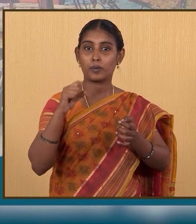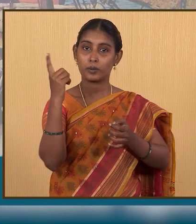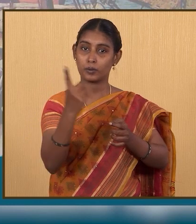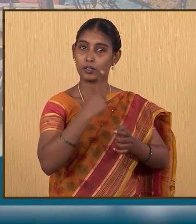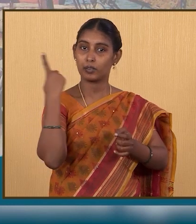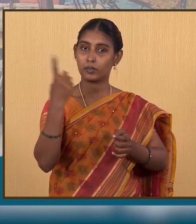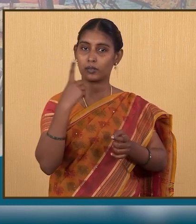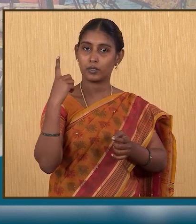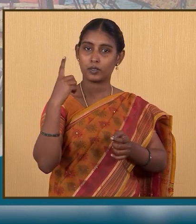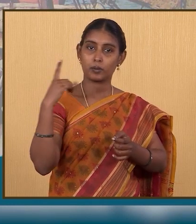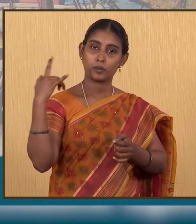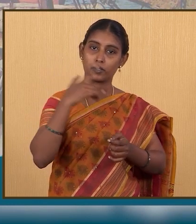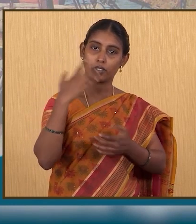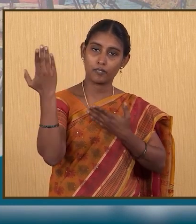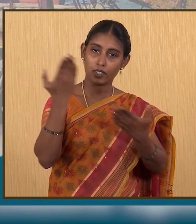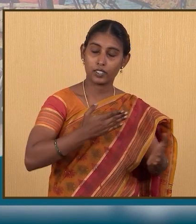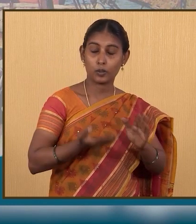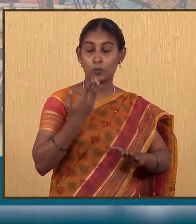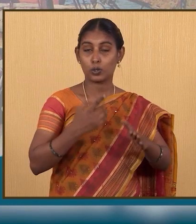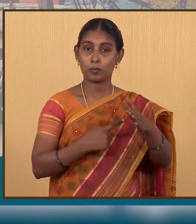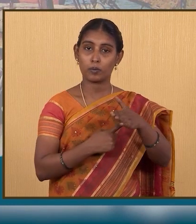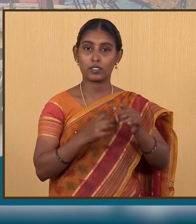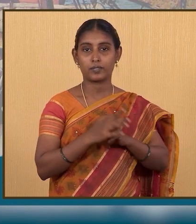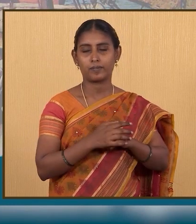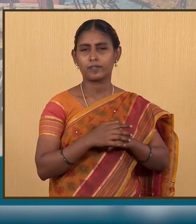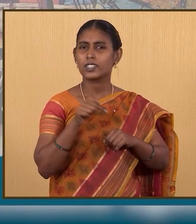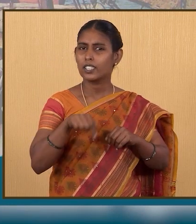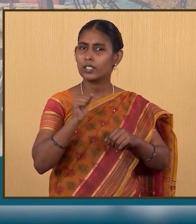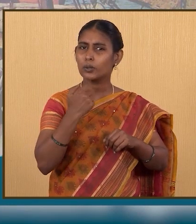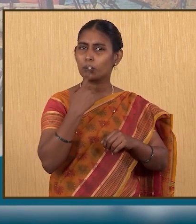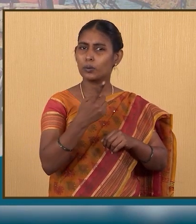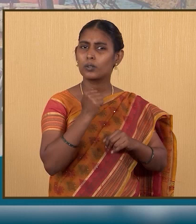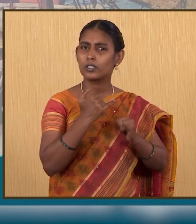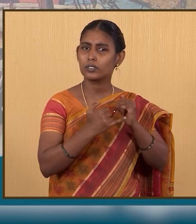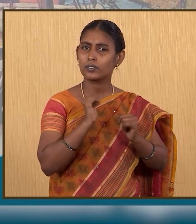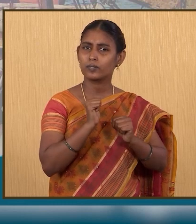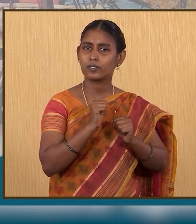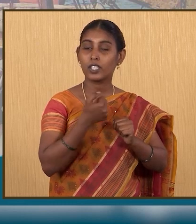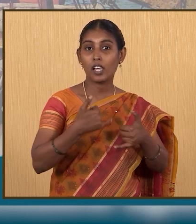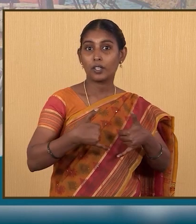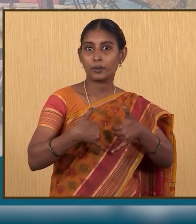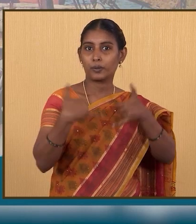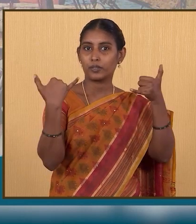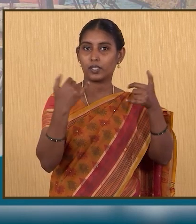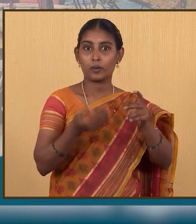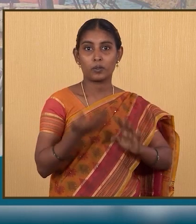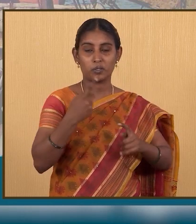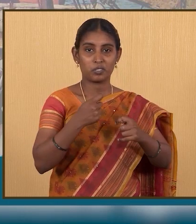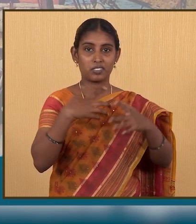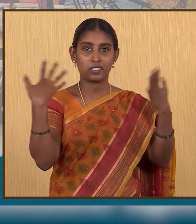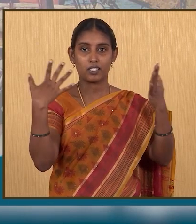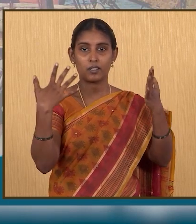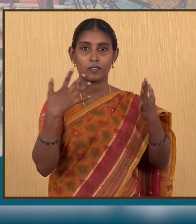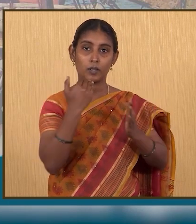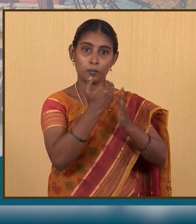மார்க்கோ போலோவோட பயண குறிப்புகள் மிகவும் முக்கியமானது. இதில் என்ன சொல்லியிருக்காருன்னு பார்த்தோன்னா, நம்ம இந்தியாவோடைய செல்வ